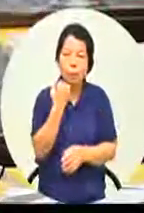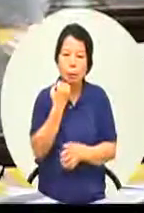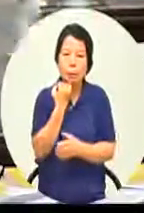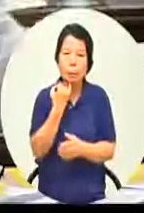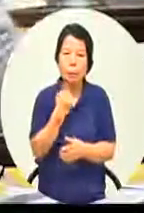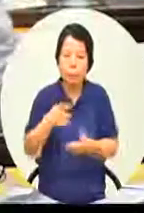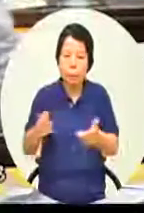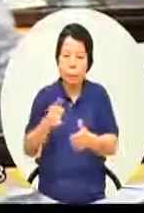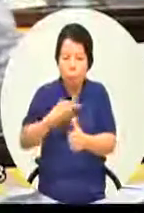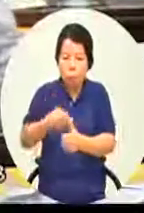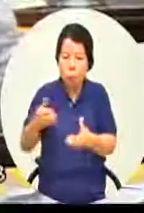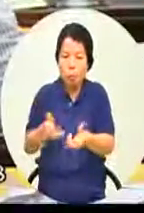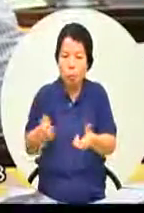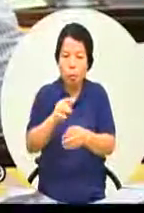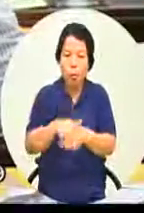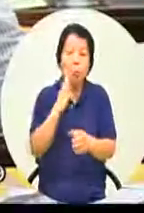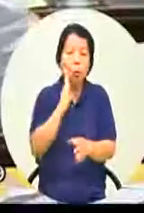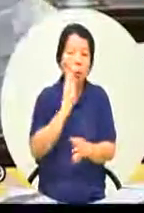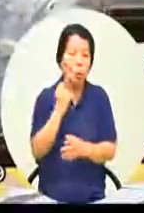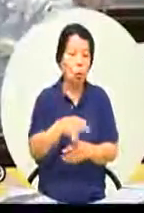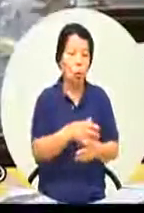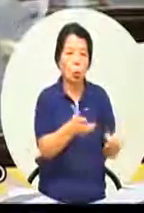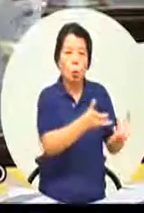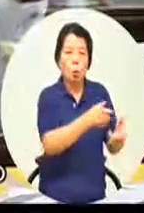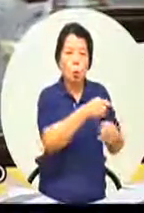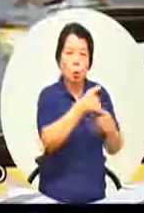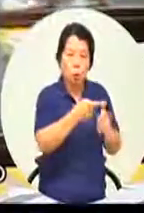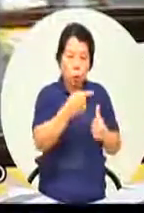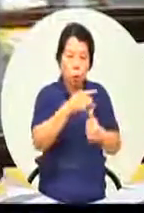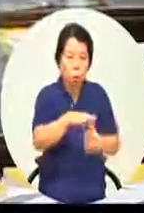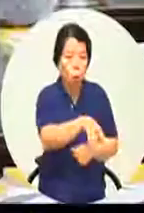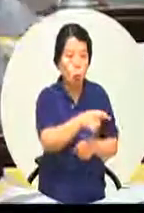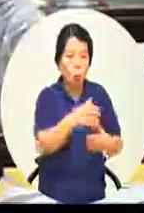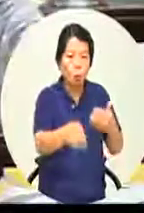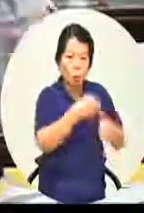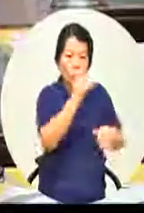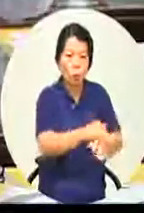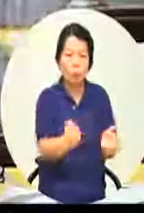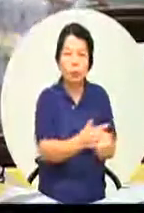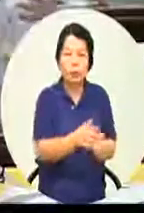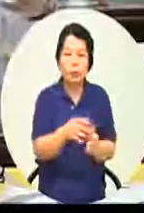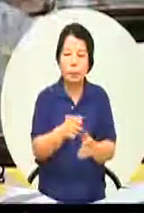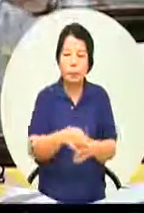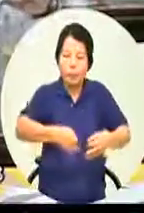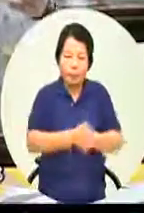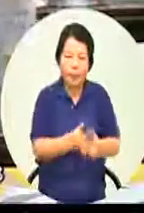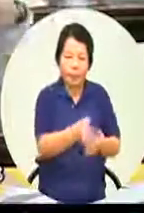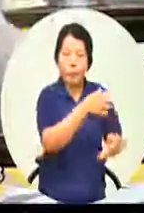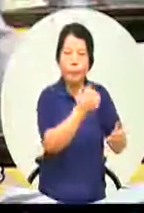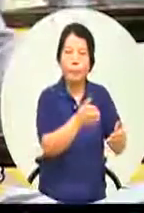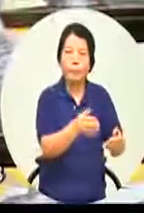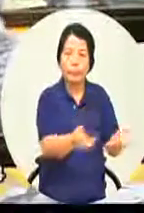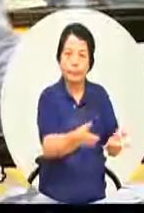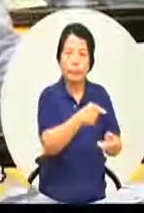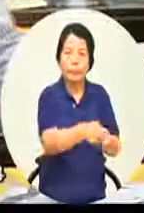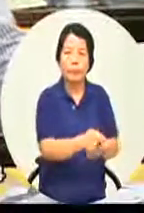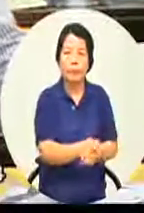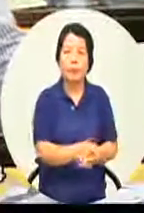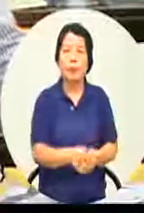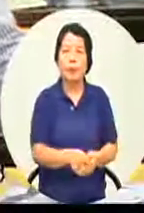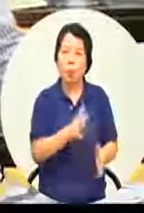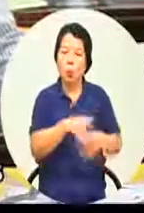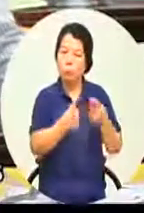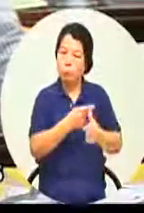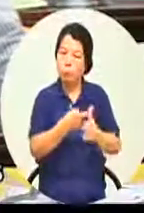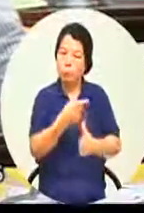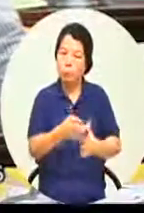铁路地下化要配合铁路地下化完成可以做的，当然一定要等它。那如果它可以早日来完成，我们当然可以更早的去把这一段做衔